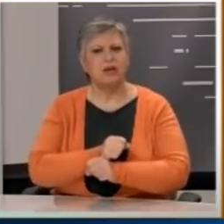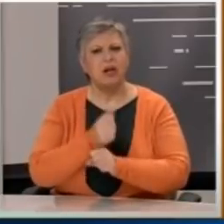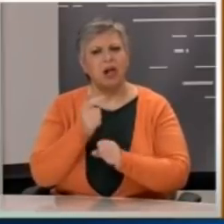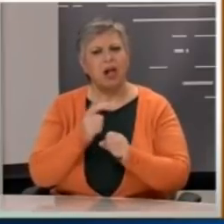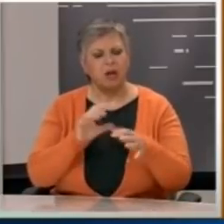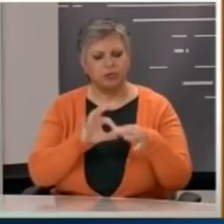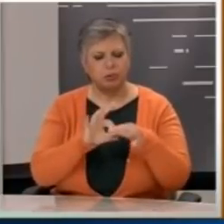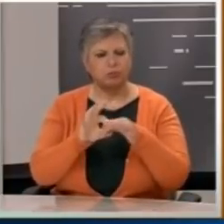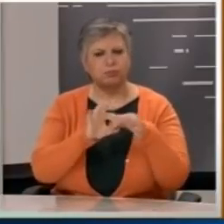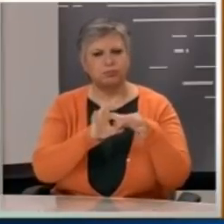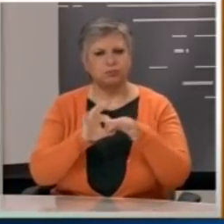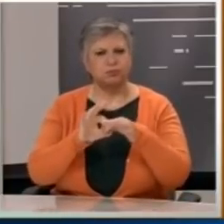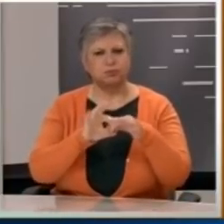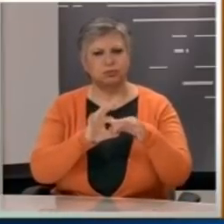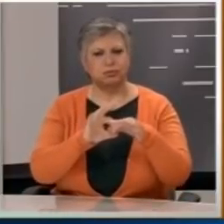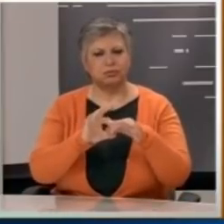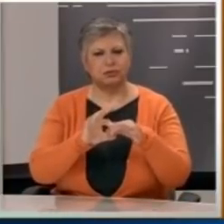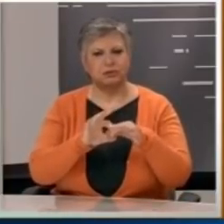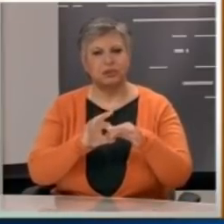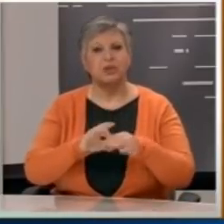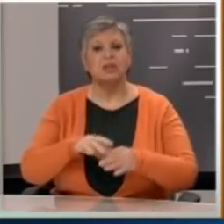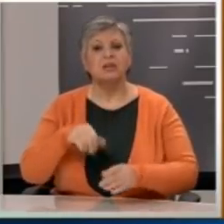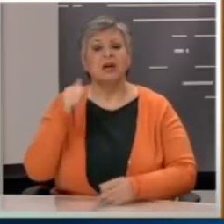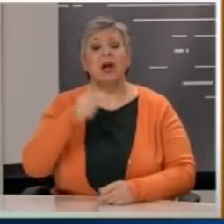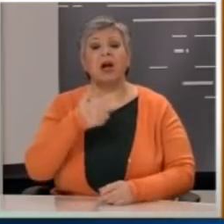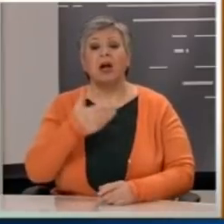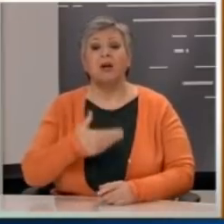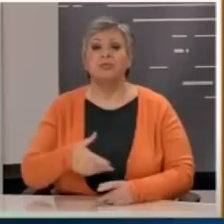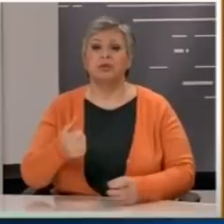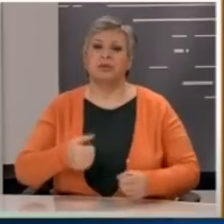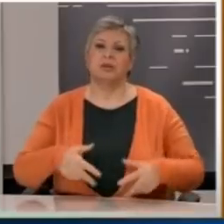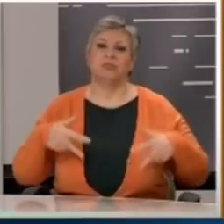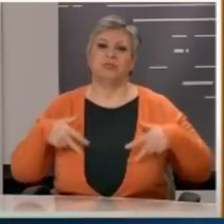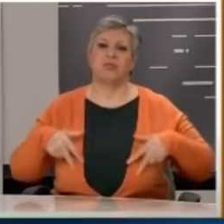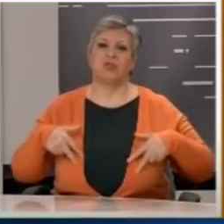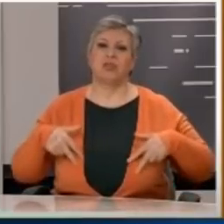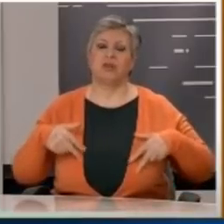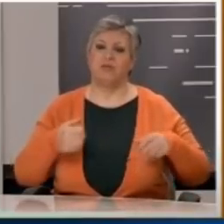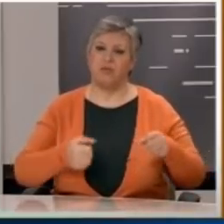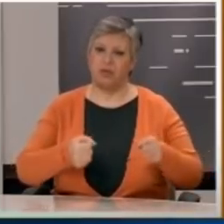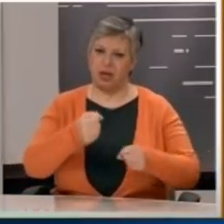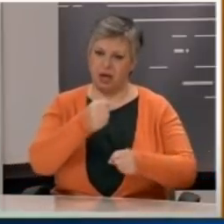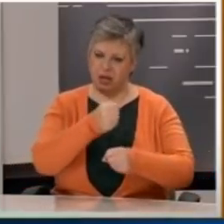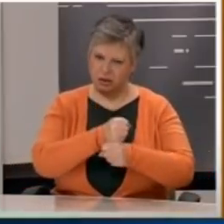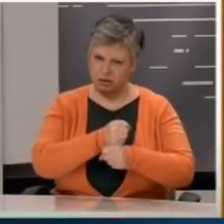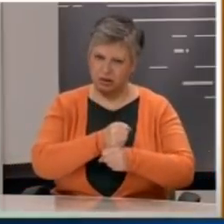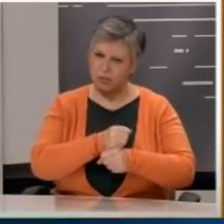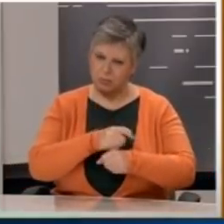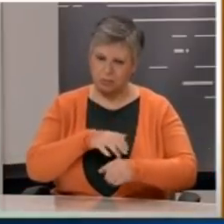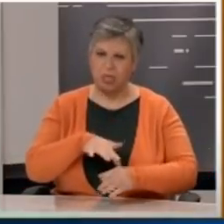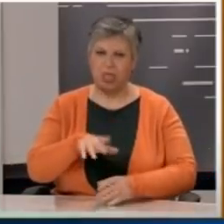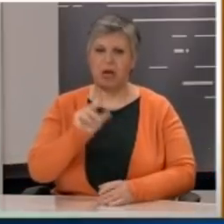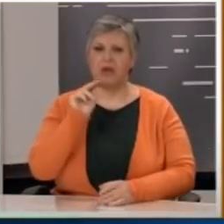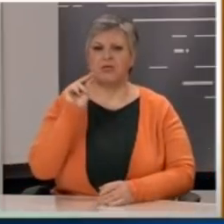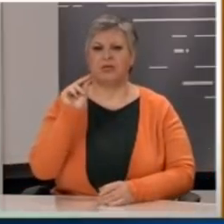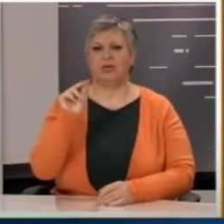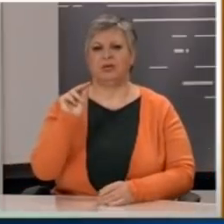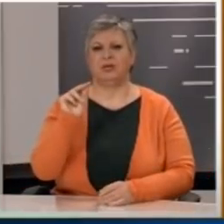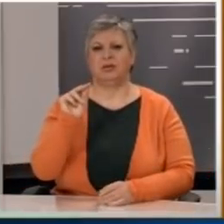Έγινε κυβέρνηση. Και η κυβέρνηση αυτή ετοιμάζεται να ορκιστεί.